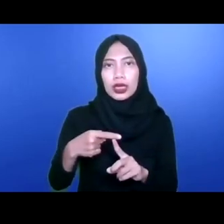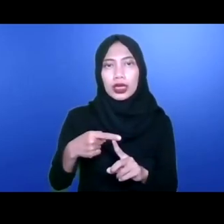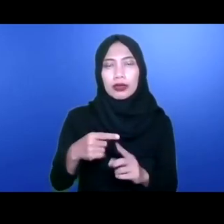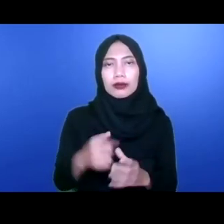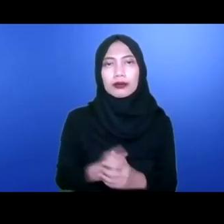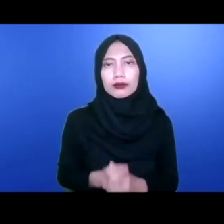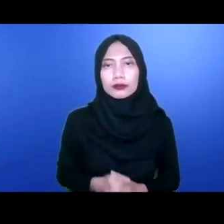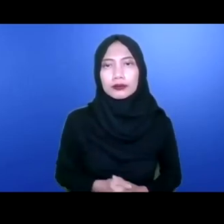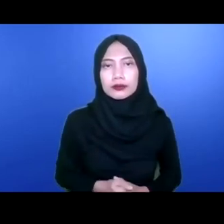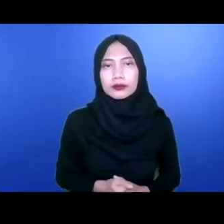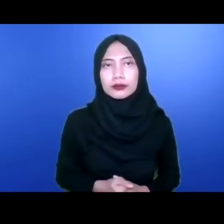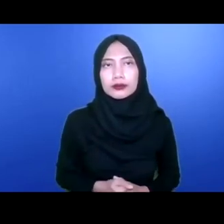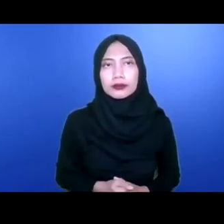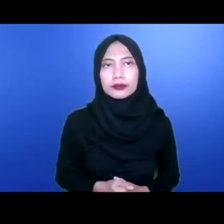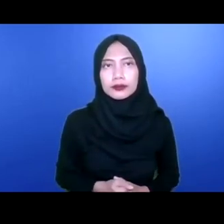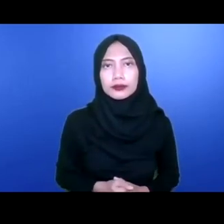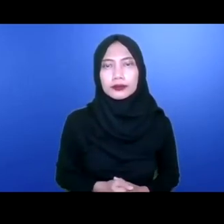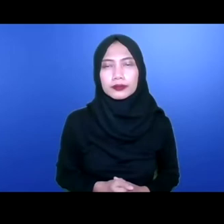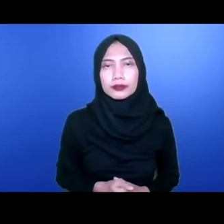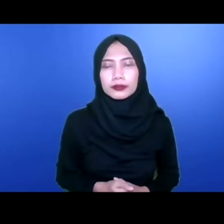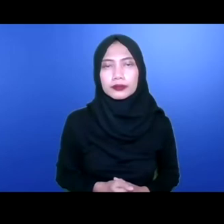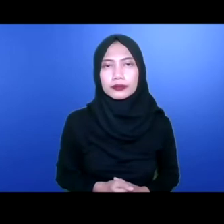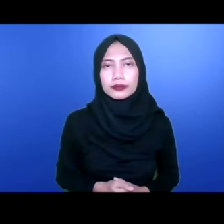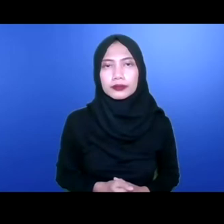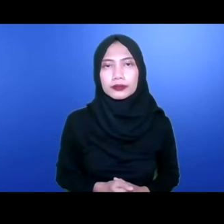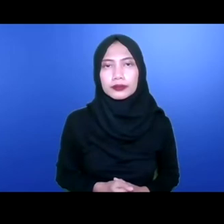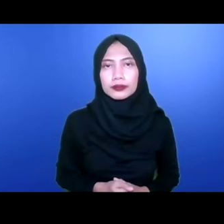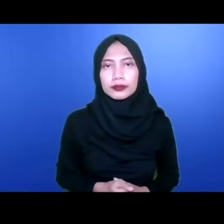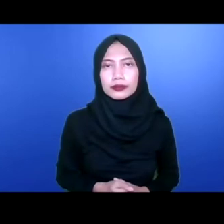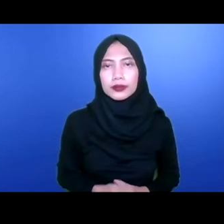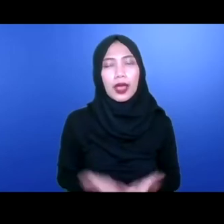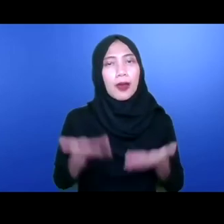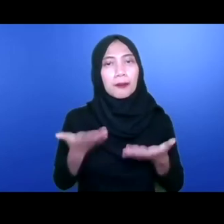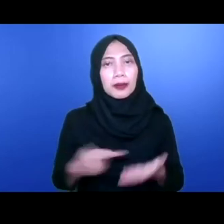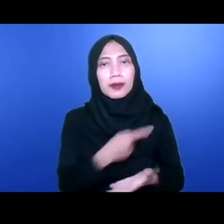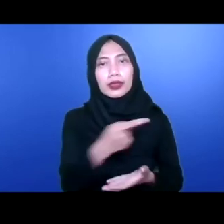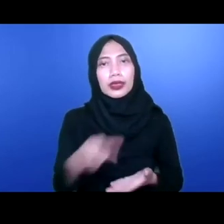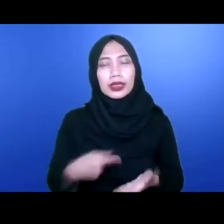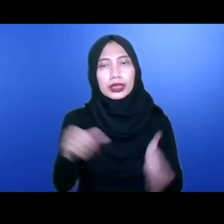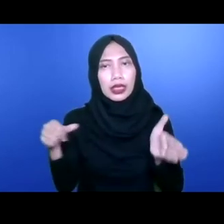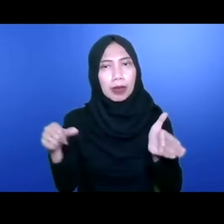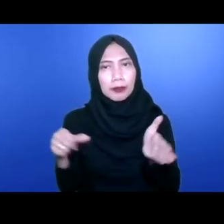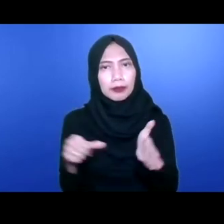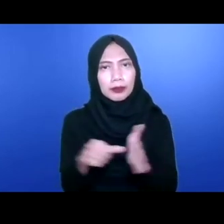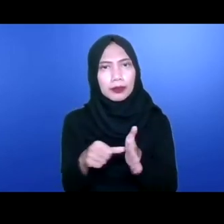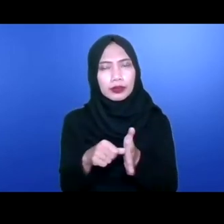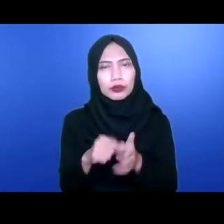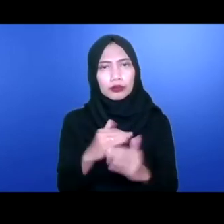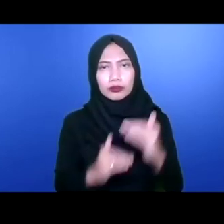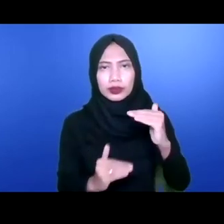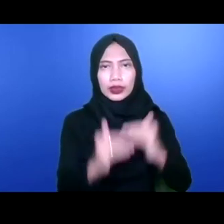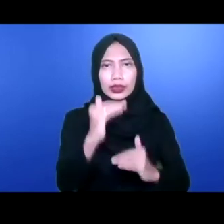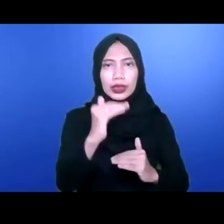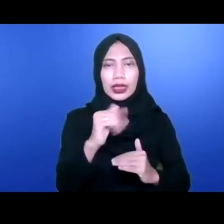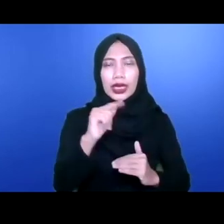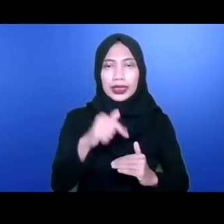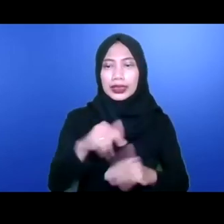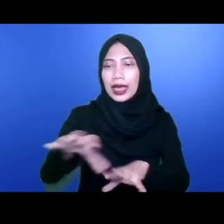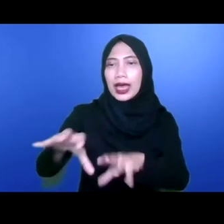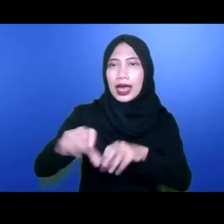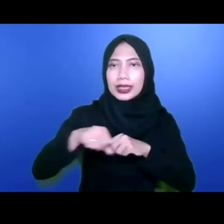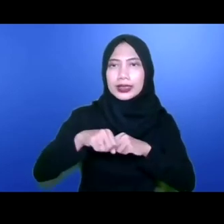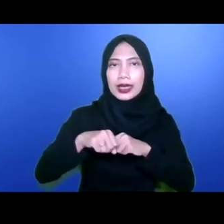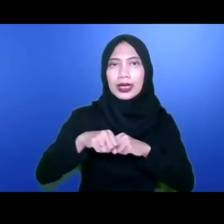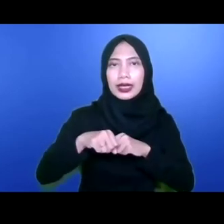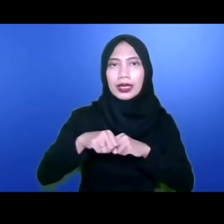kecil dan mikro. Nah, bagaimana kita membantu adopsi lebih tinggi? Ekosistemnya kami bangun. Kami ajak Pemda